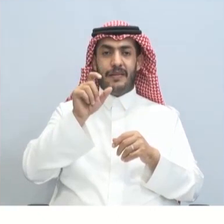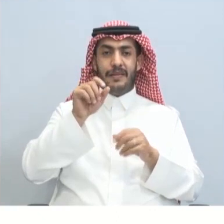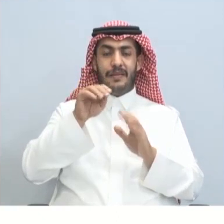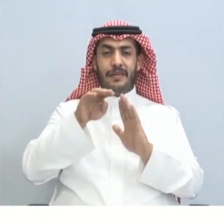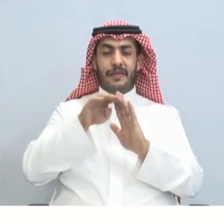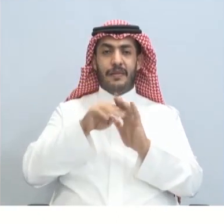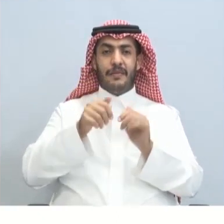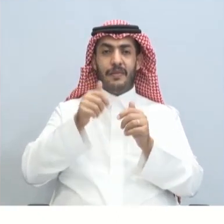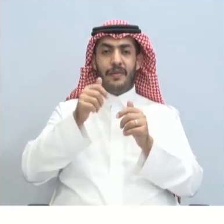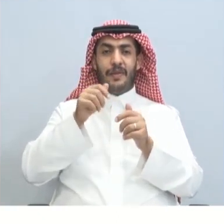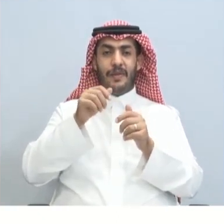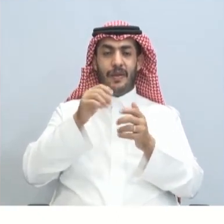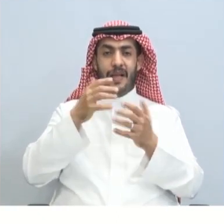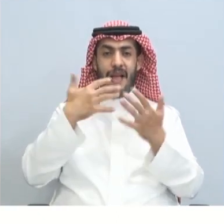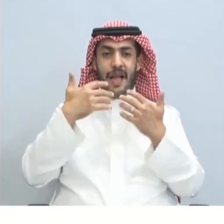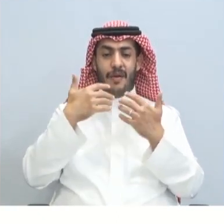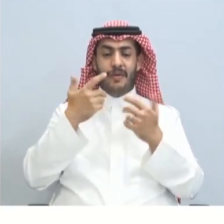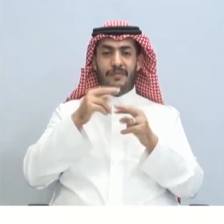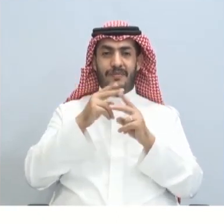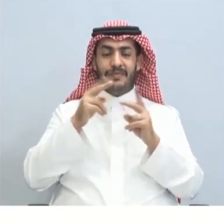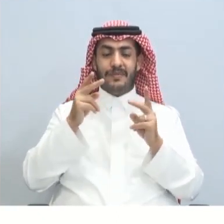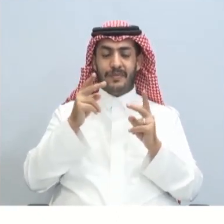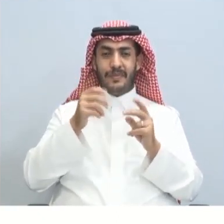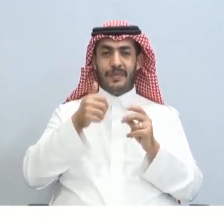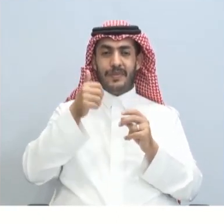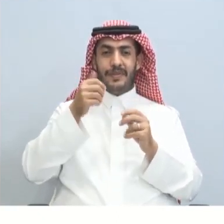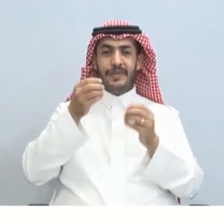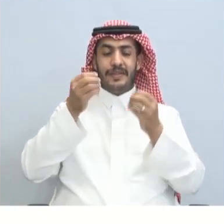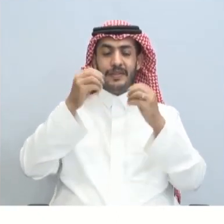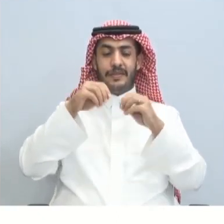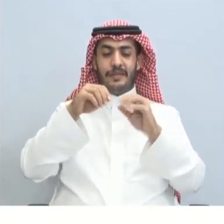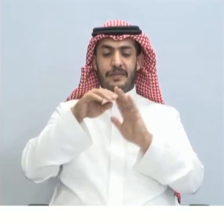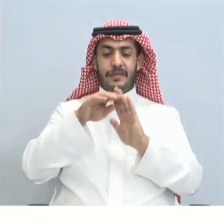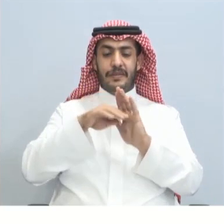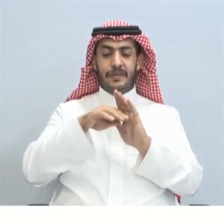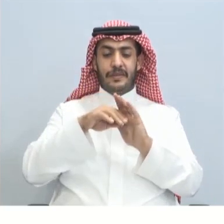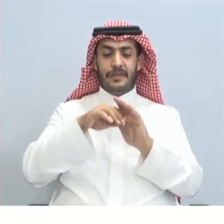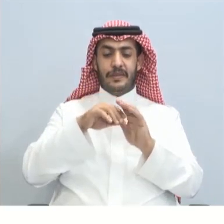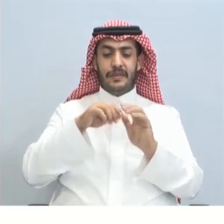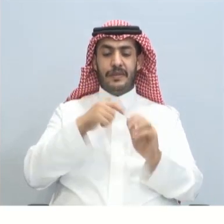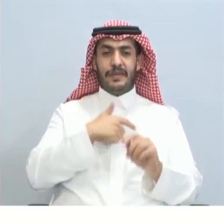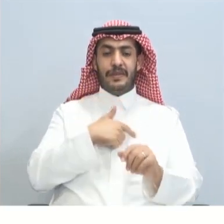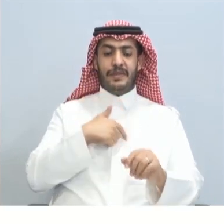المحتويه على الاكسجين والسيليكون وعنصر اخر او اكثر في الغالب